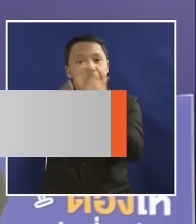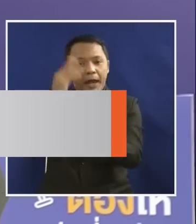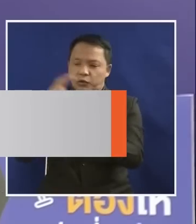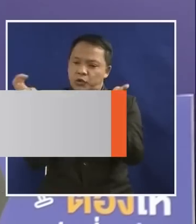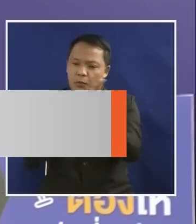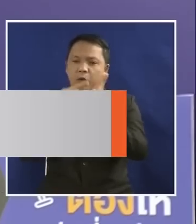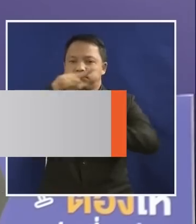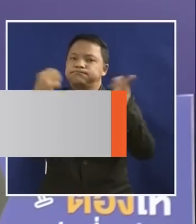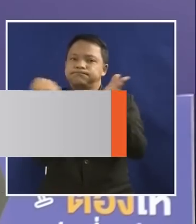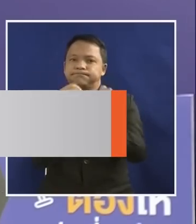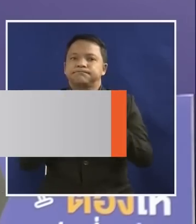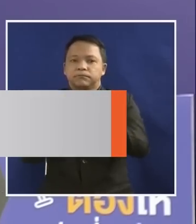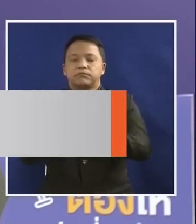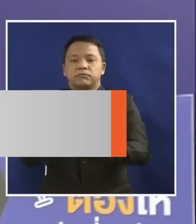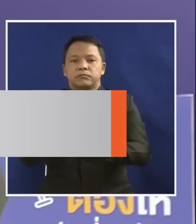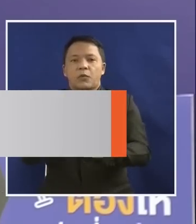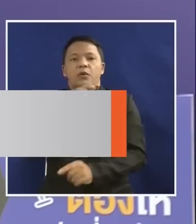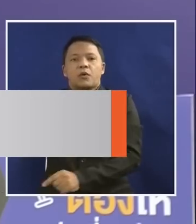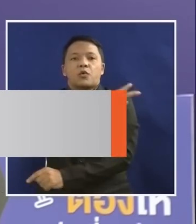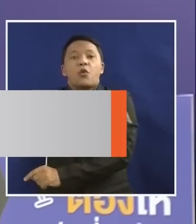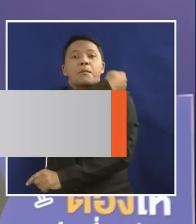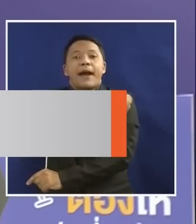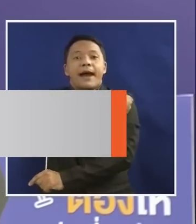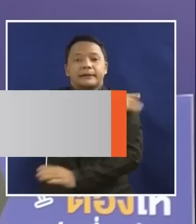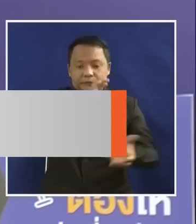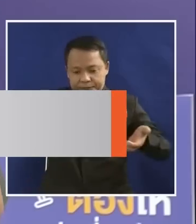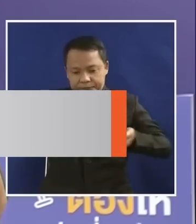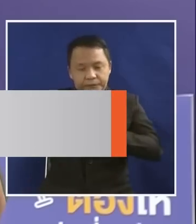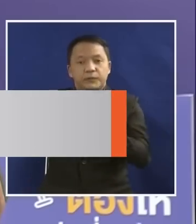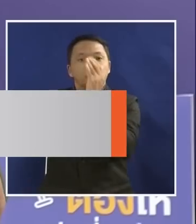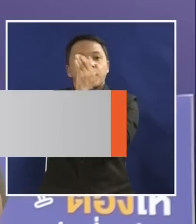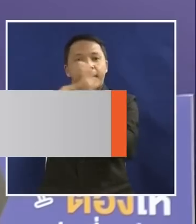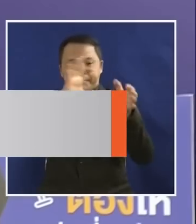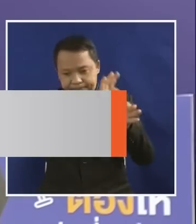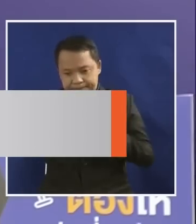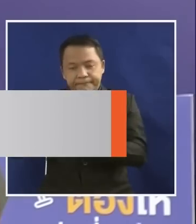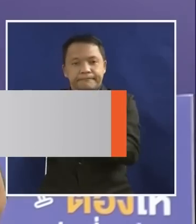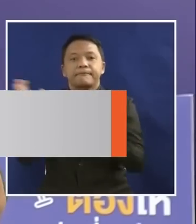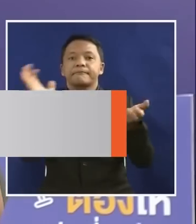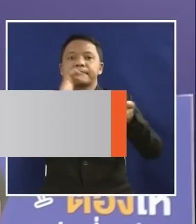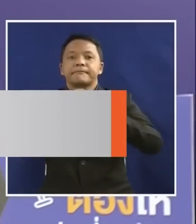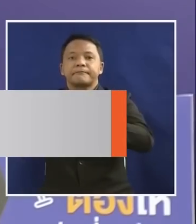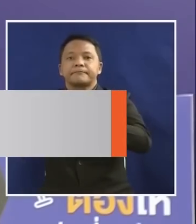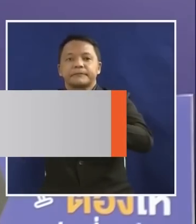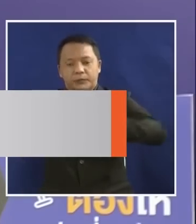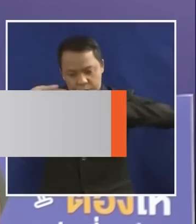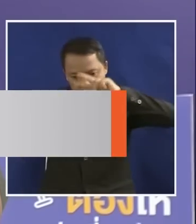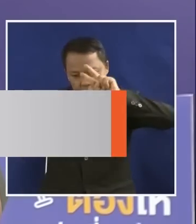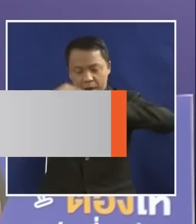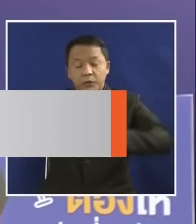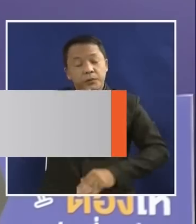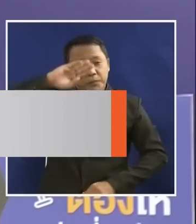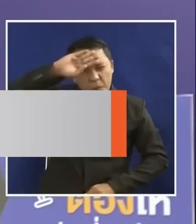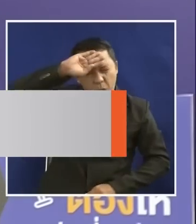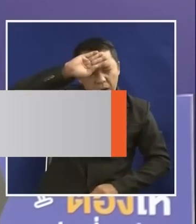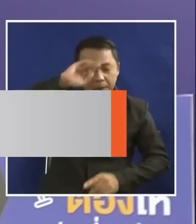องให้โรงพยาบาลเอกชนที่เป็นคู่สัญญานะฮะเป็นผู้ดูแลกับโรงแรมเนี่ยเป็นโฮสเทลเนี่ยได้มีการดูแลถ้าท่านเจ็บป่วย